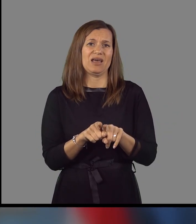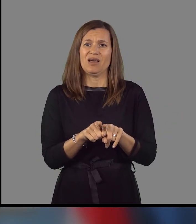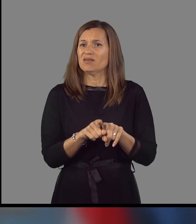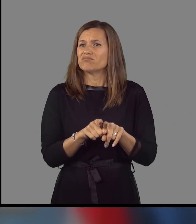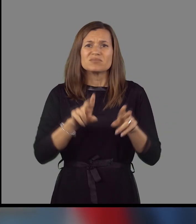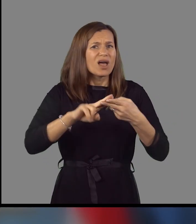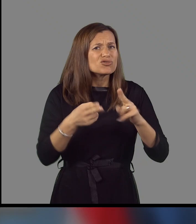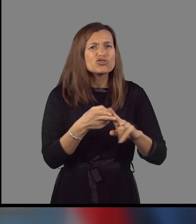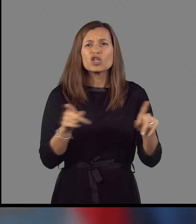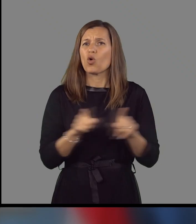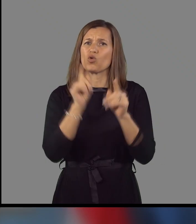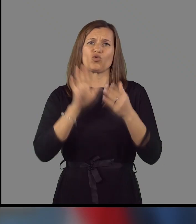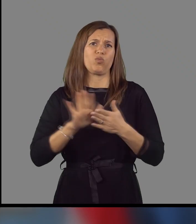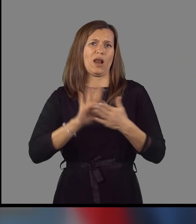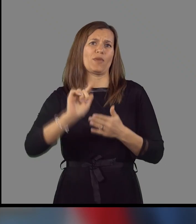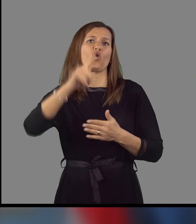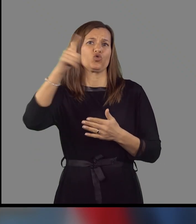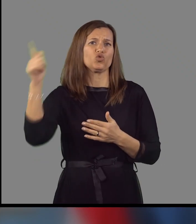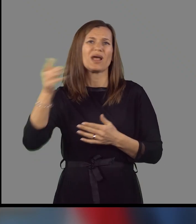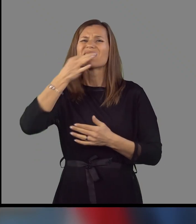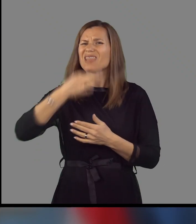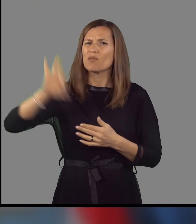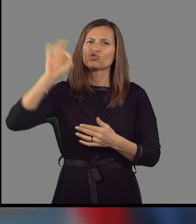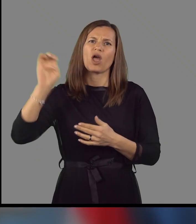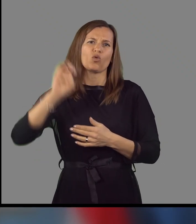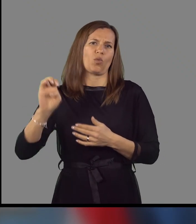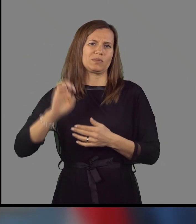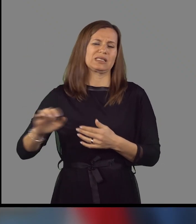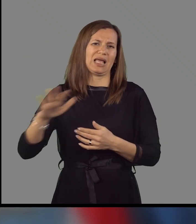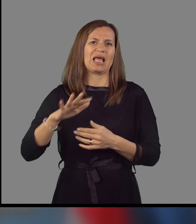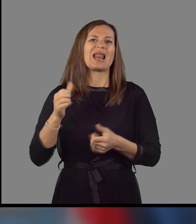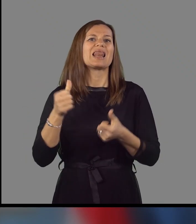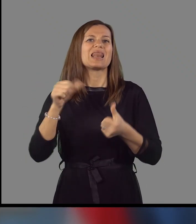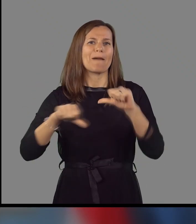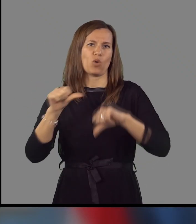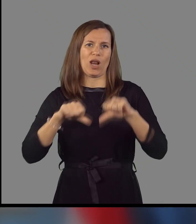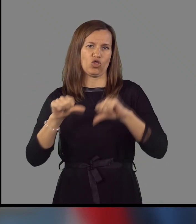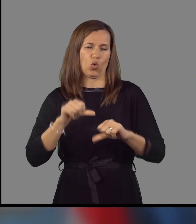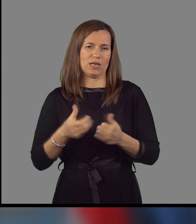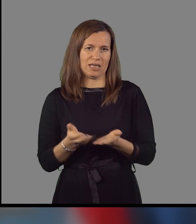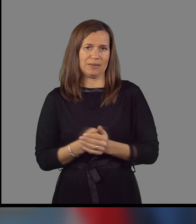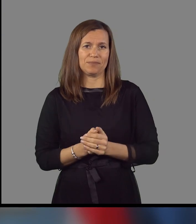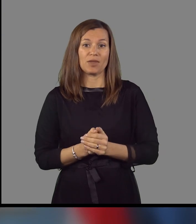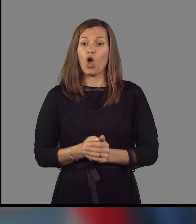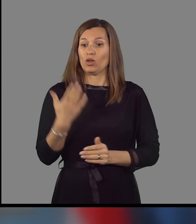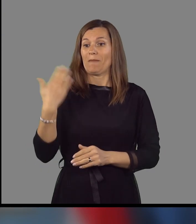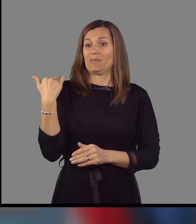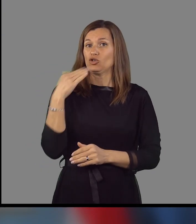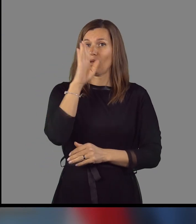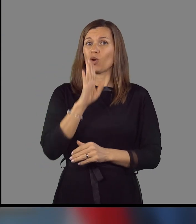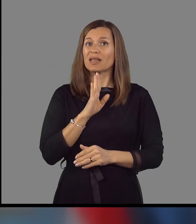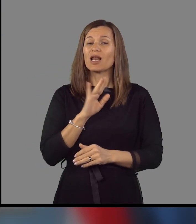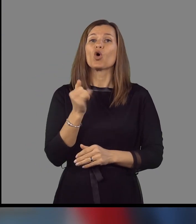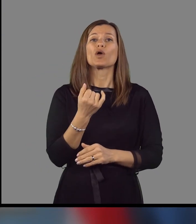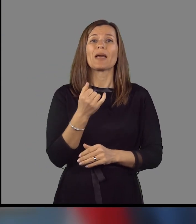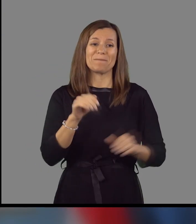enakih performans, kot jih uporabljajo drugi najboljši evropski laboratoriji. Od prejšnjega ponedeljka, ko je ministrstvo